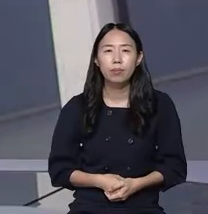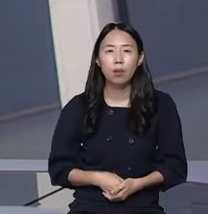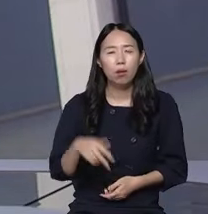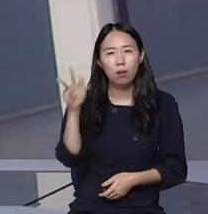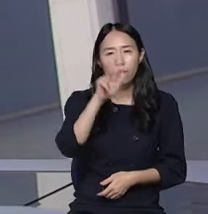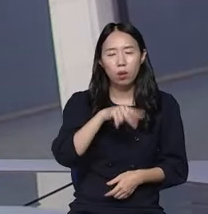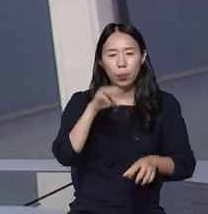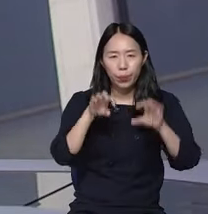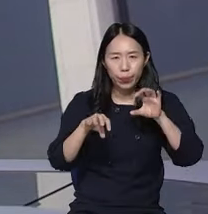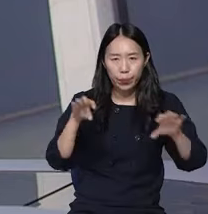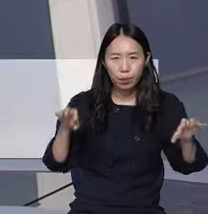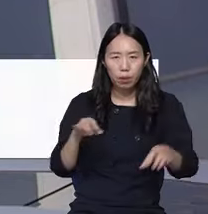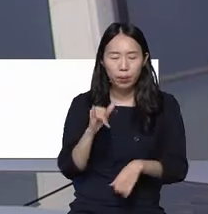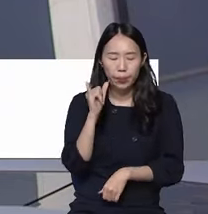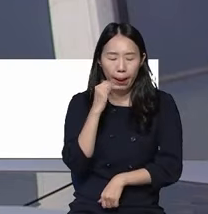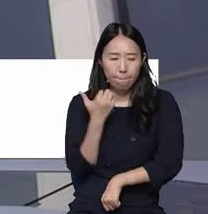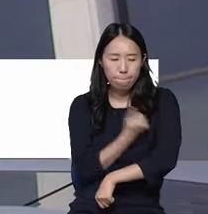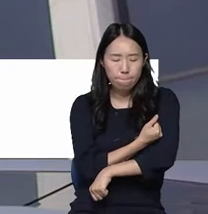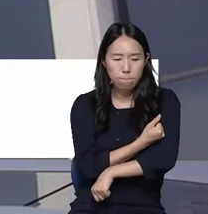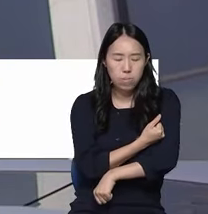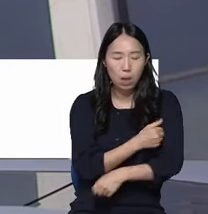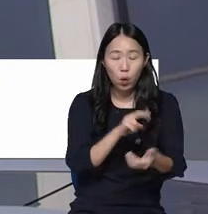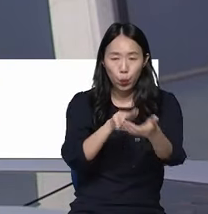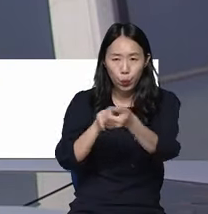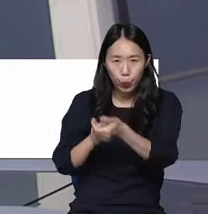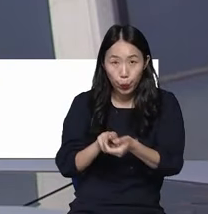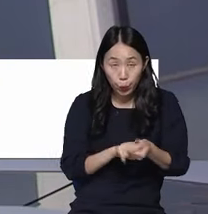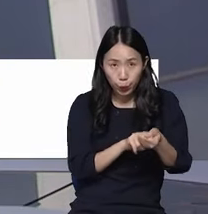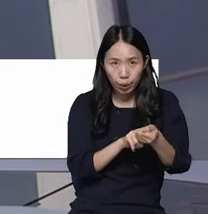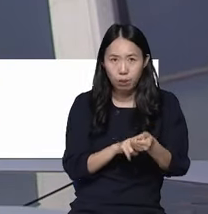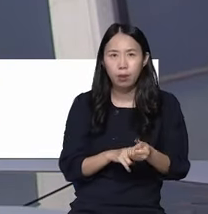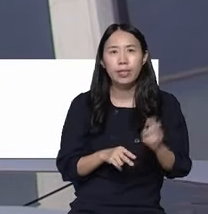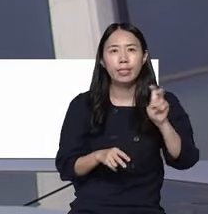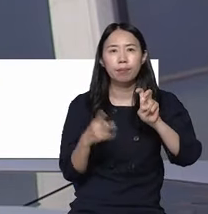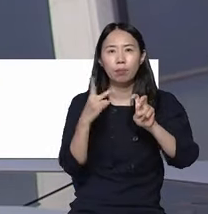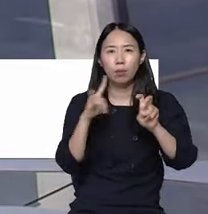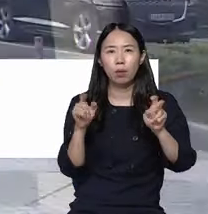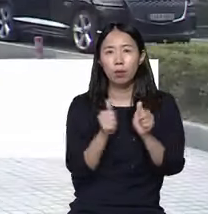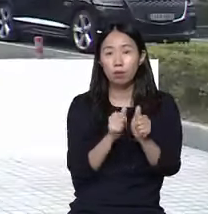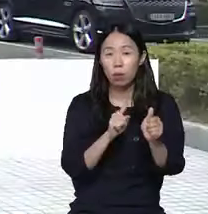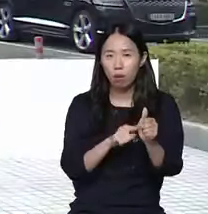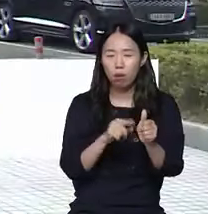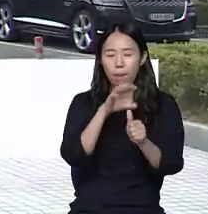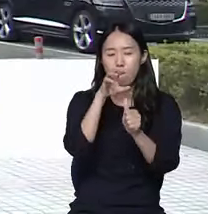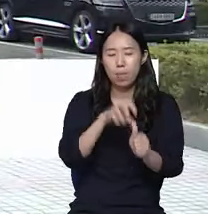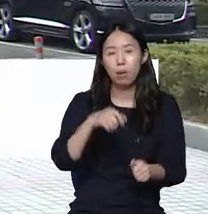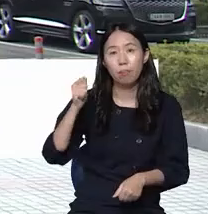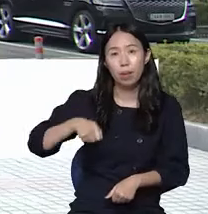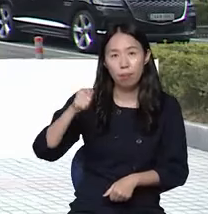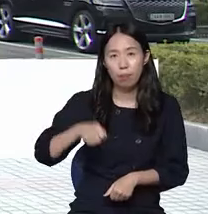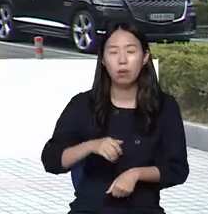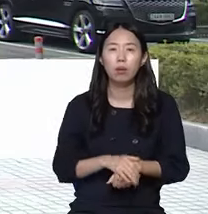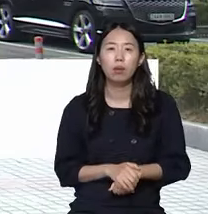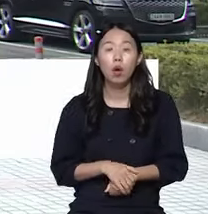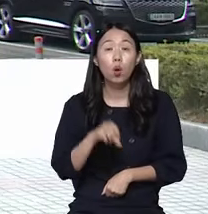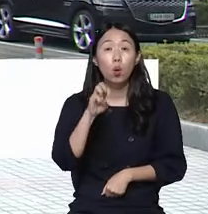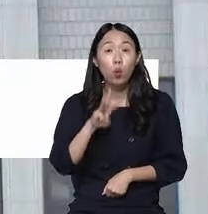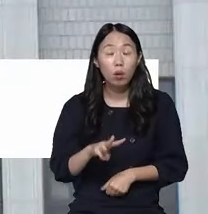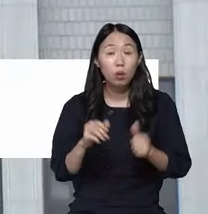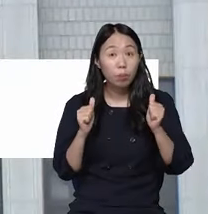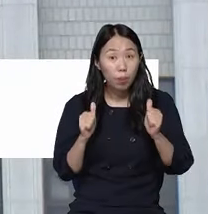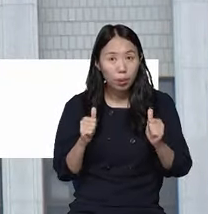전국 각지에 합성 마약을 숨겨놓은 20대 유통책이 징역형을 선고받았습니다. 광주지법